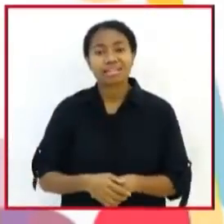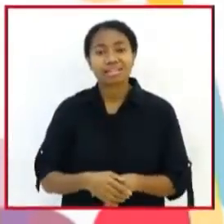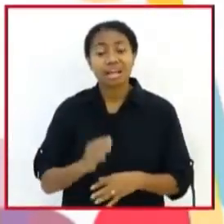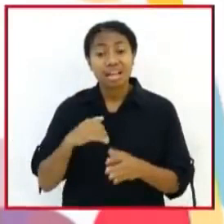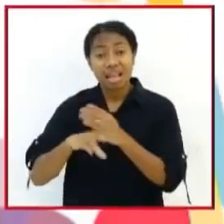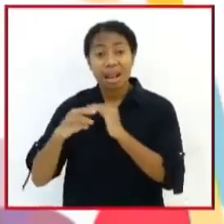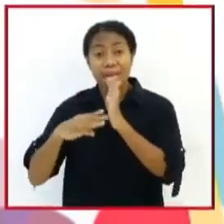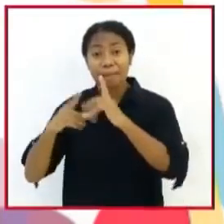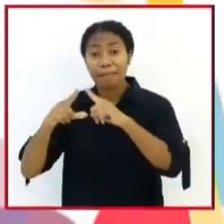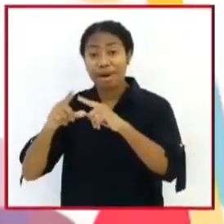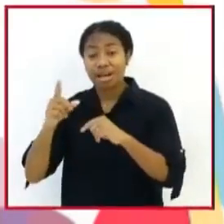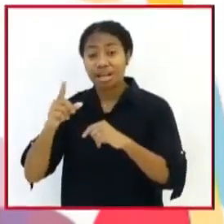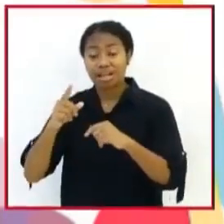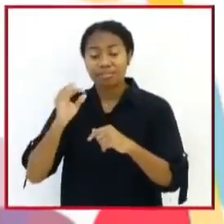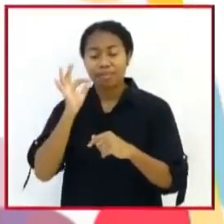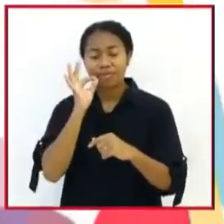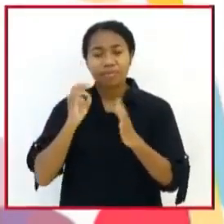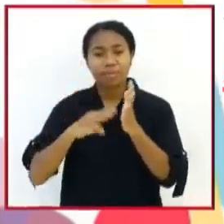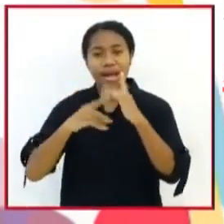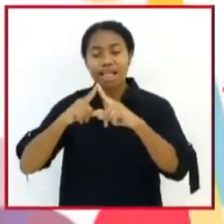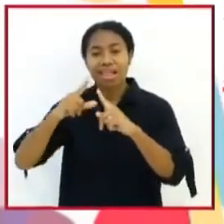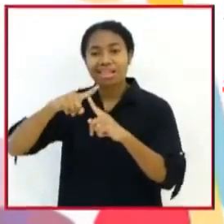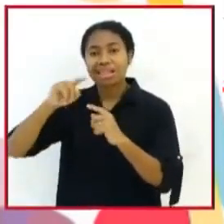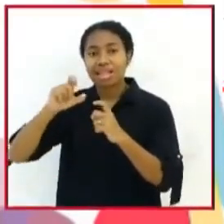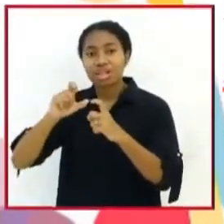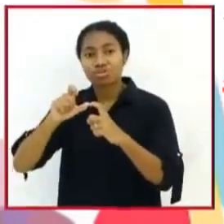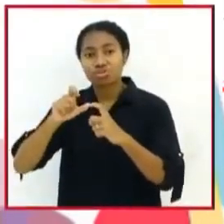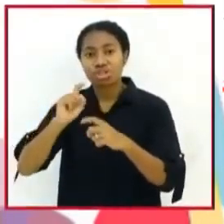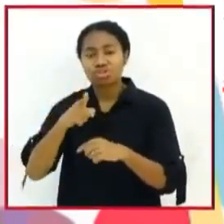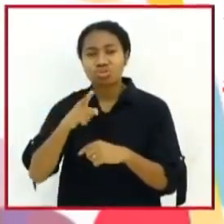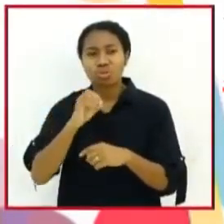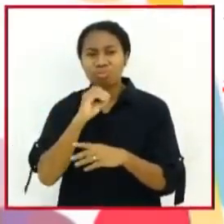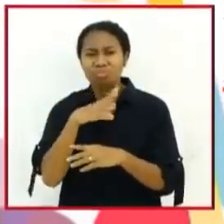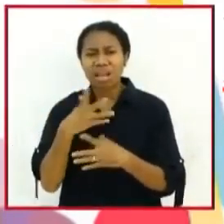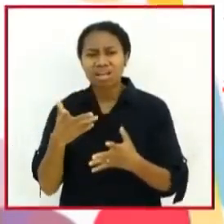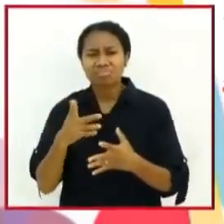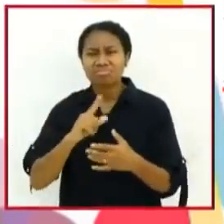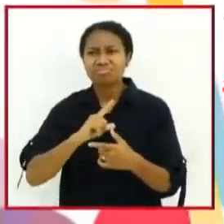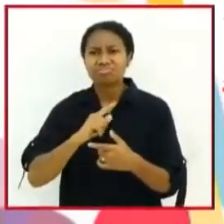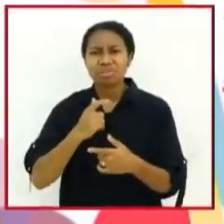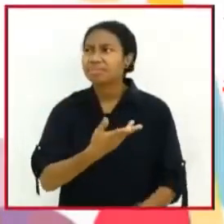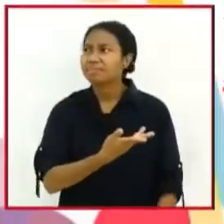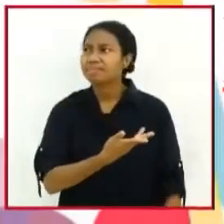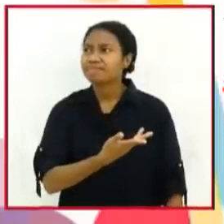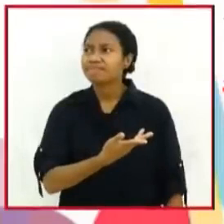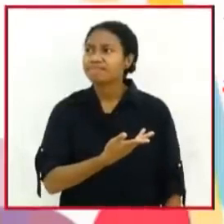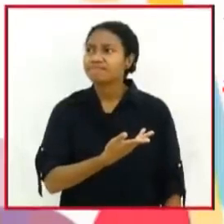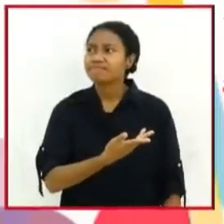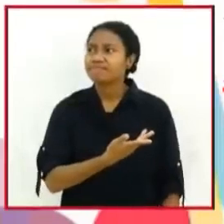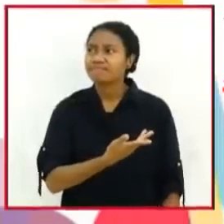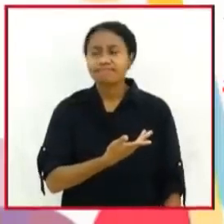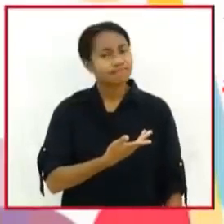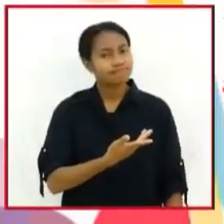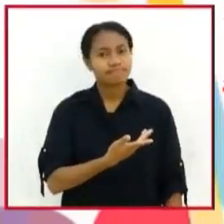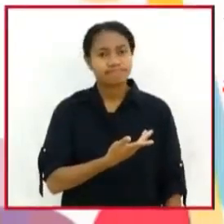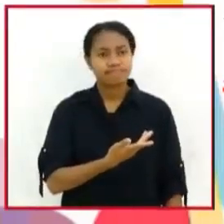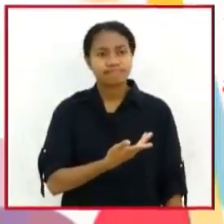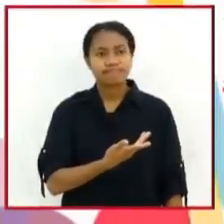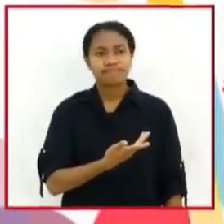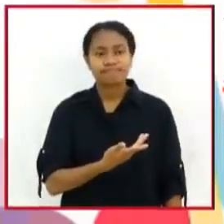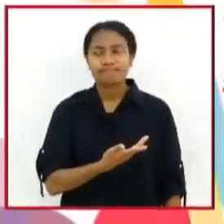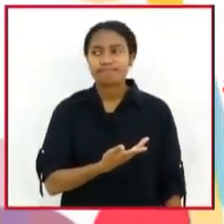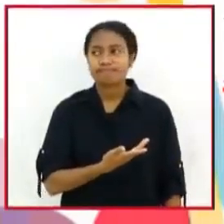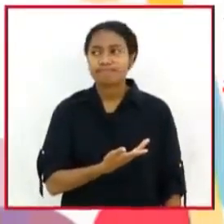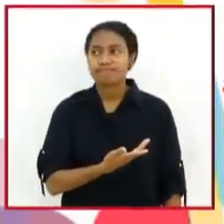dalam Markus Matius 16 15 16 lalu Yesus bertanya kepada mereka tetapi apa katamu Siapakah